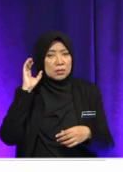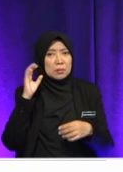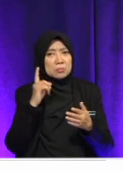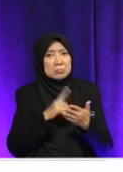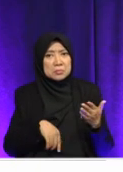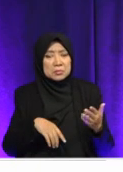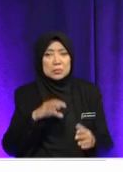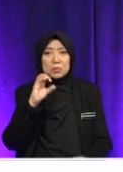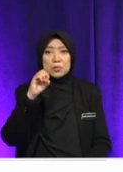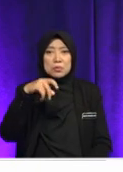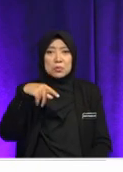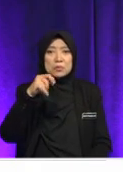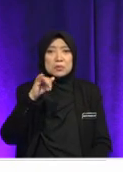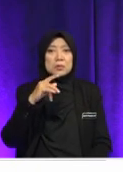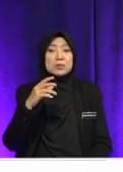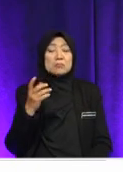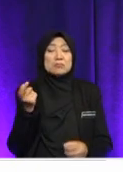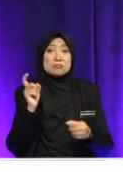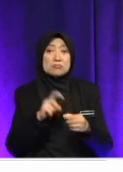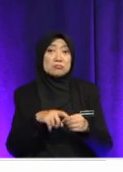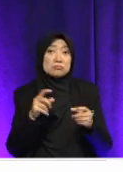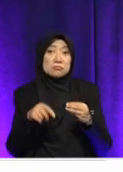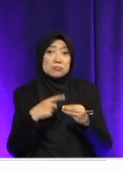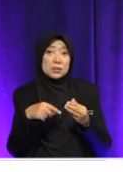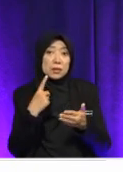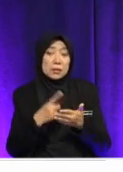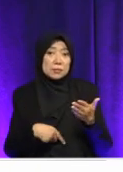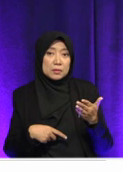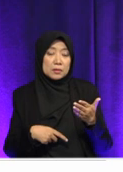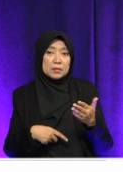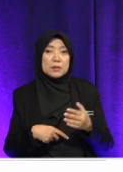biasanya dia berkaitan dengan apa dengan komunikasi